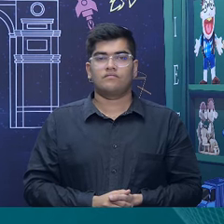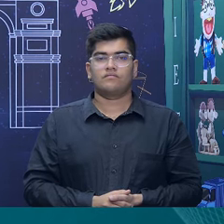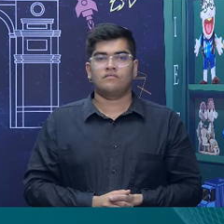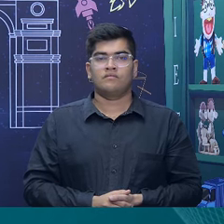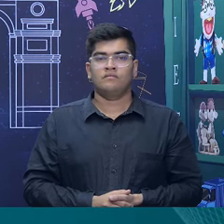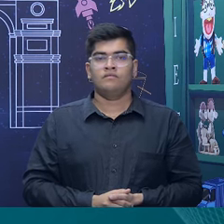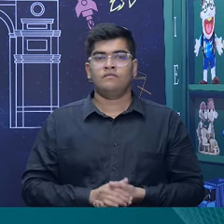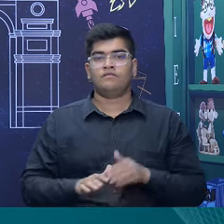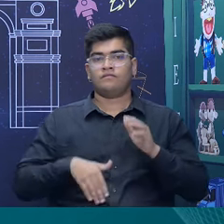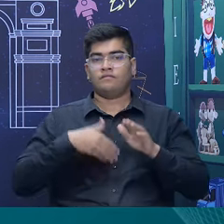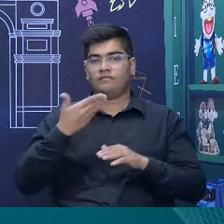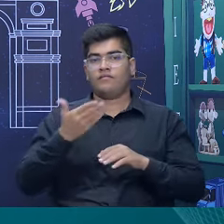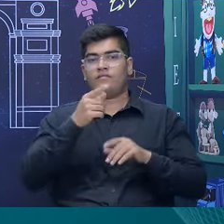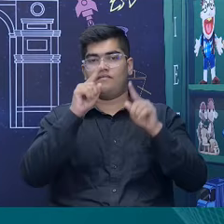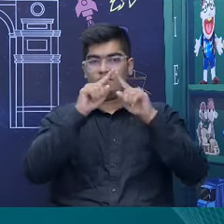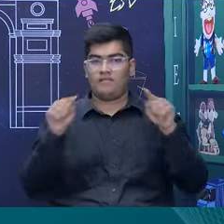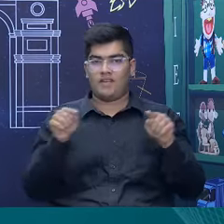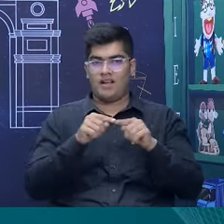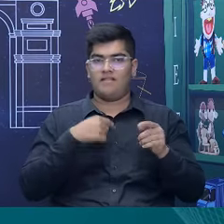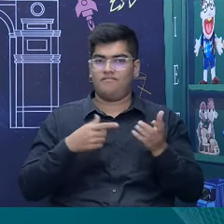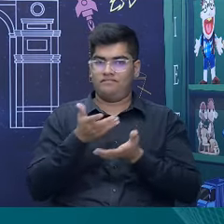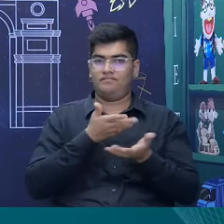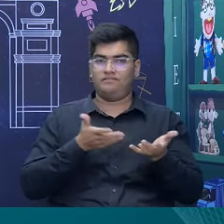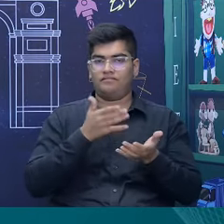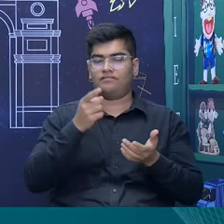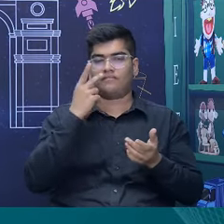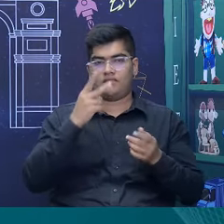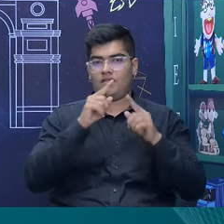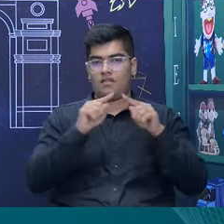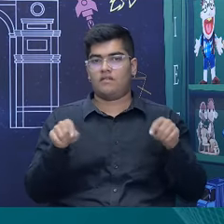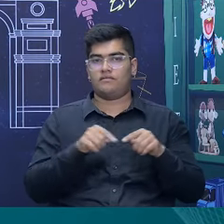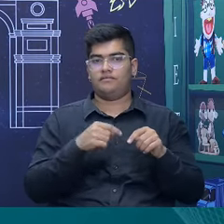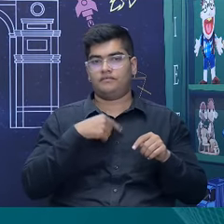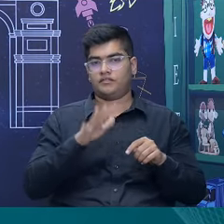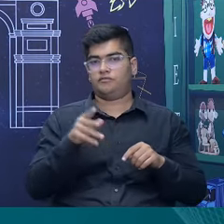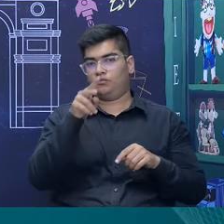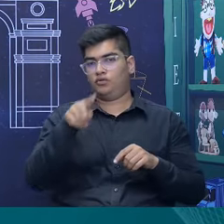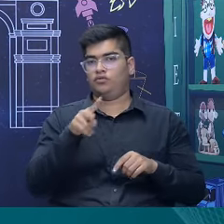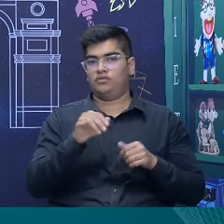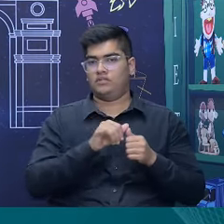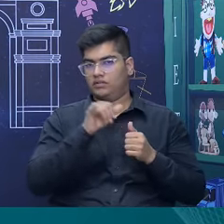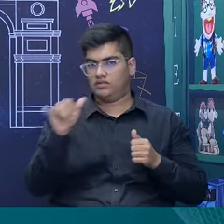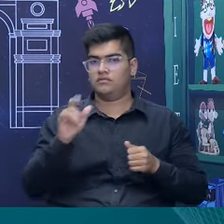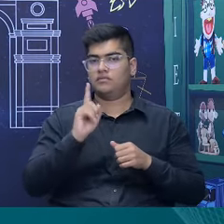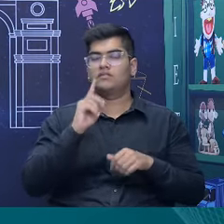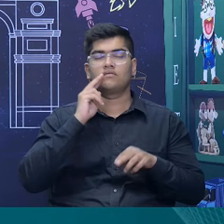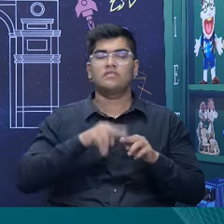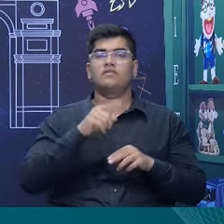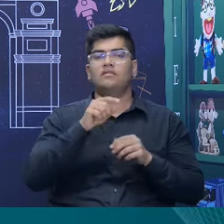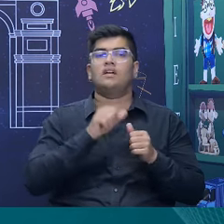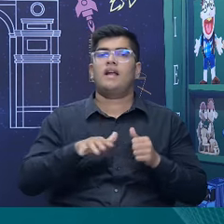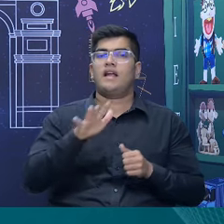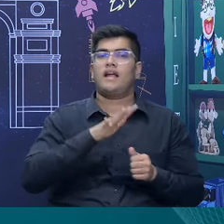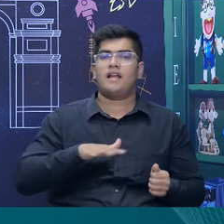मैम राइट तो अब ट्रायंगल की बात कर रहे थे हम ये जो ट्रायंगल है ये इस जैसा है इसको किसी और इसका एरिया